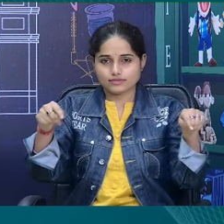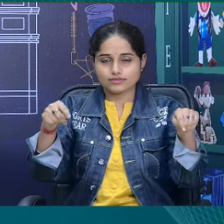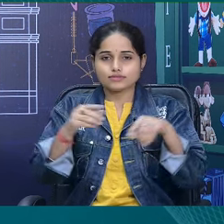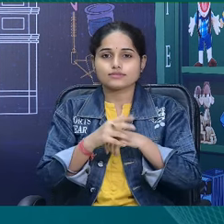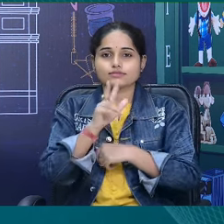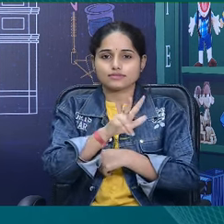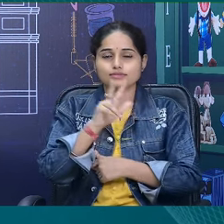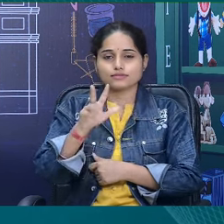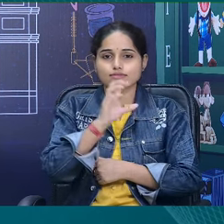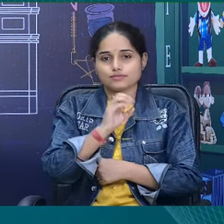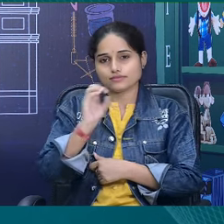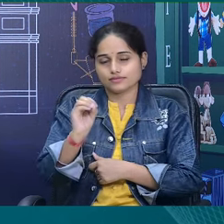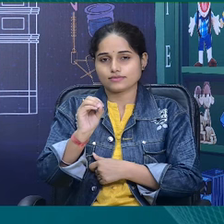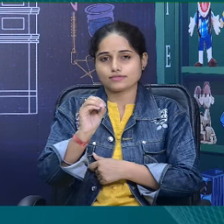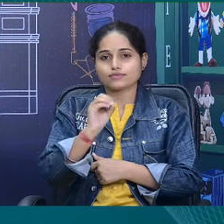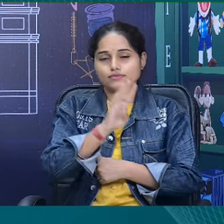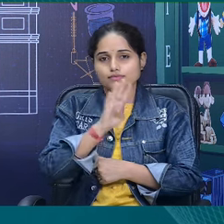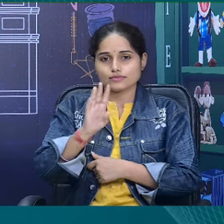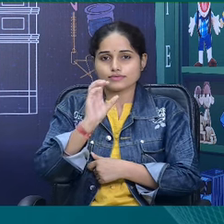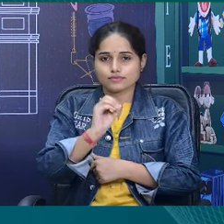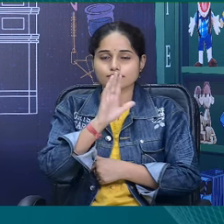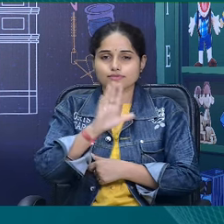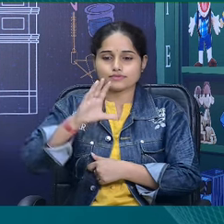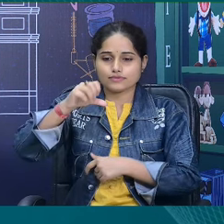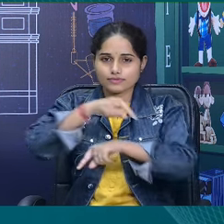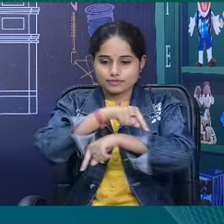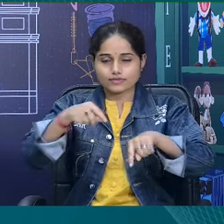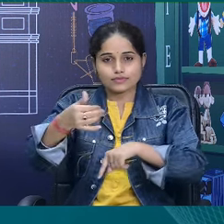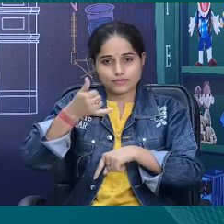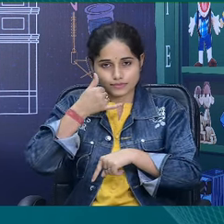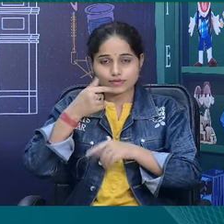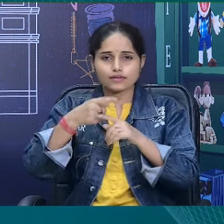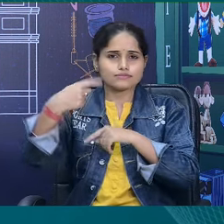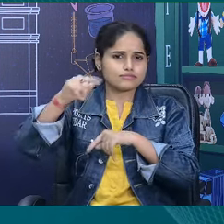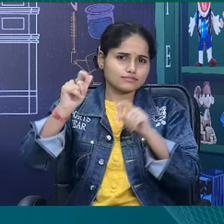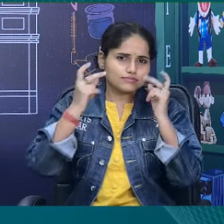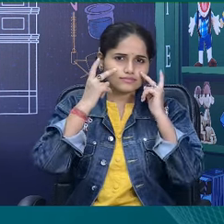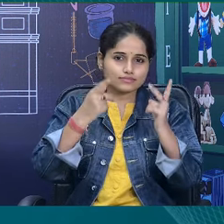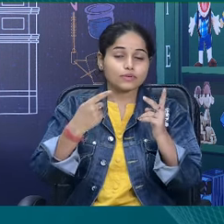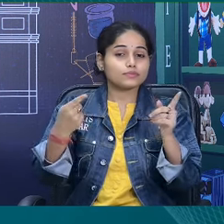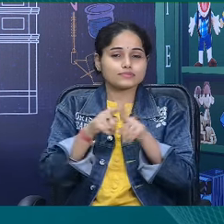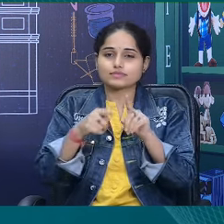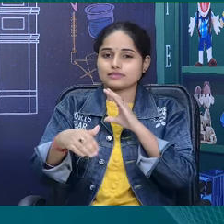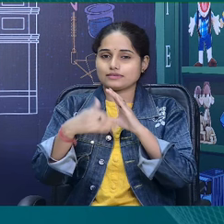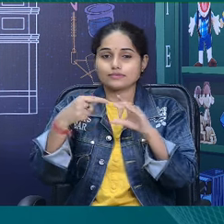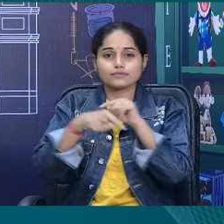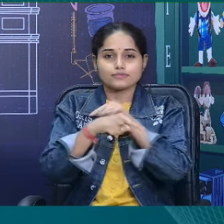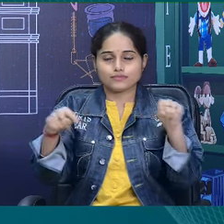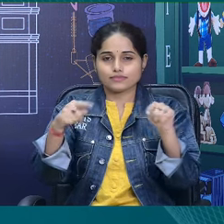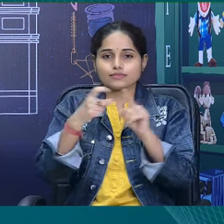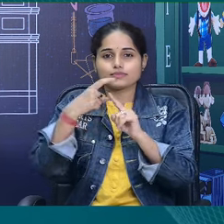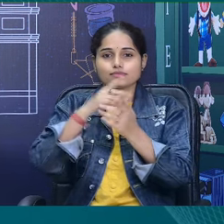हैं 8800 44055 आपकी स्क्रीन पर दिख रहा है और ईमेल एड्रेस है